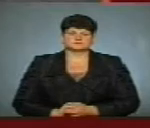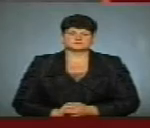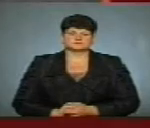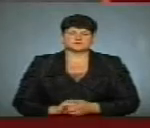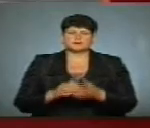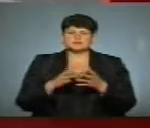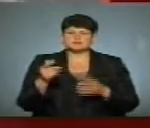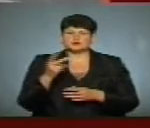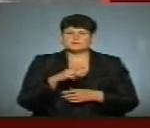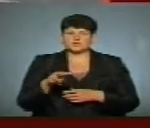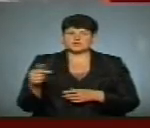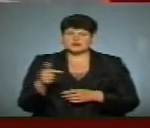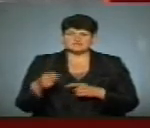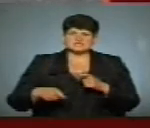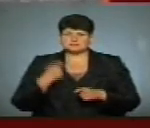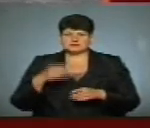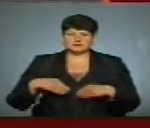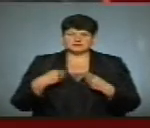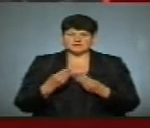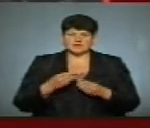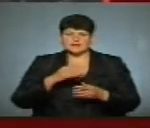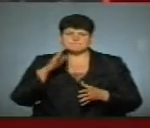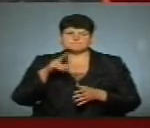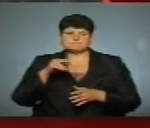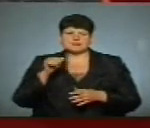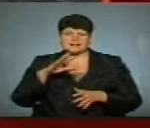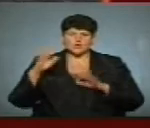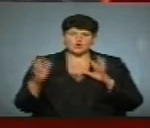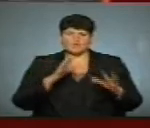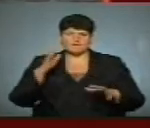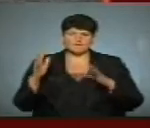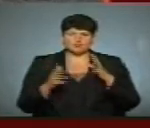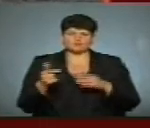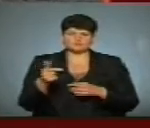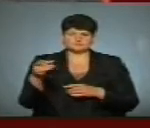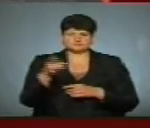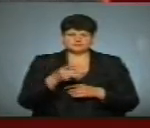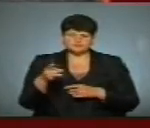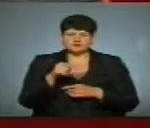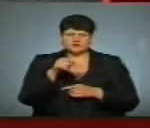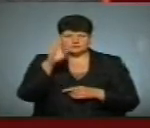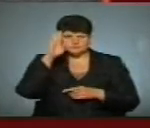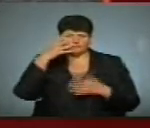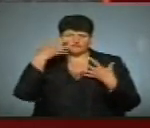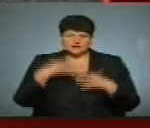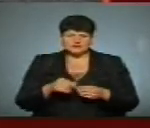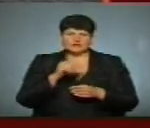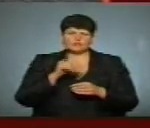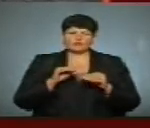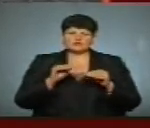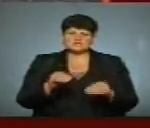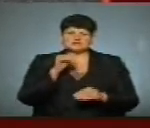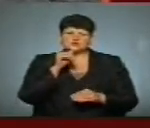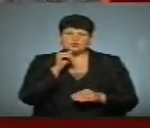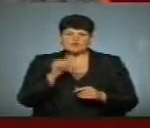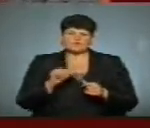Понад 1,5 мільйона гривень збитків завдала полова буря власнику агрофірми на Гусятинщині. Він втратив посіви цукрових буряків на